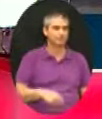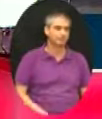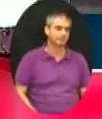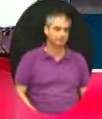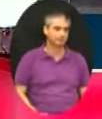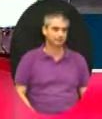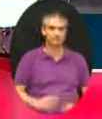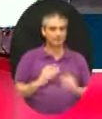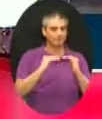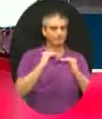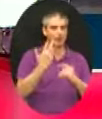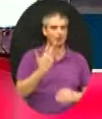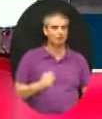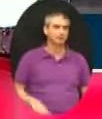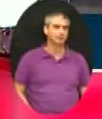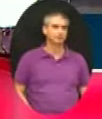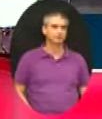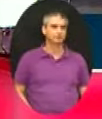אני,